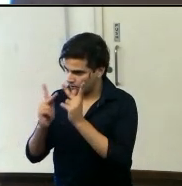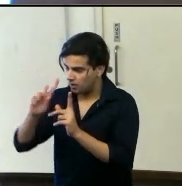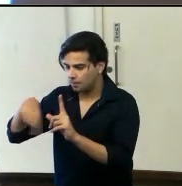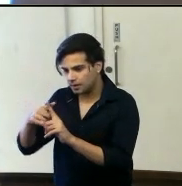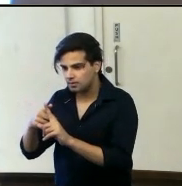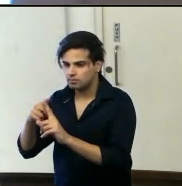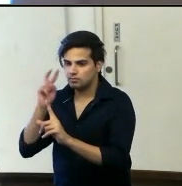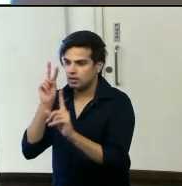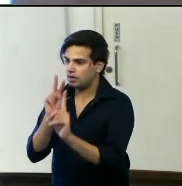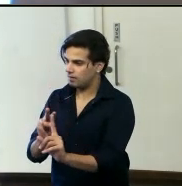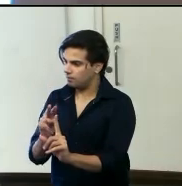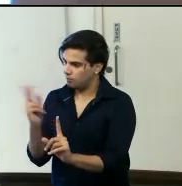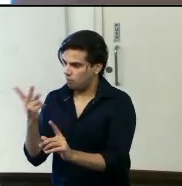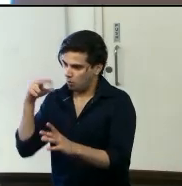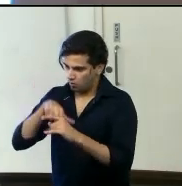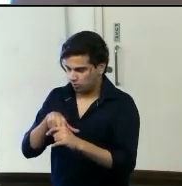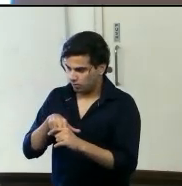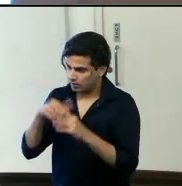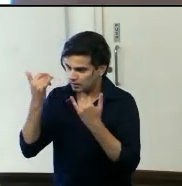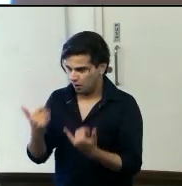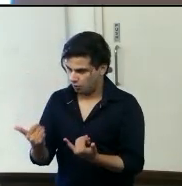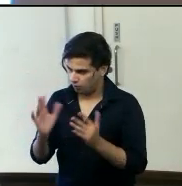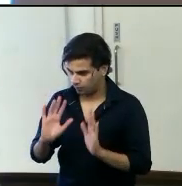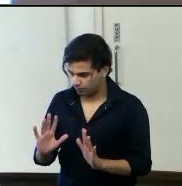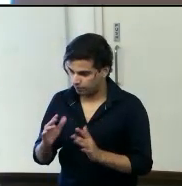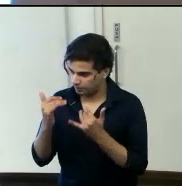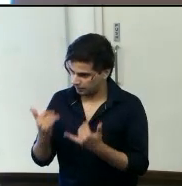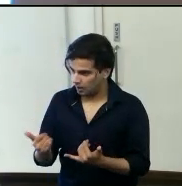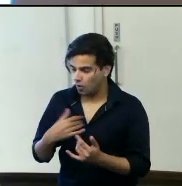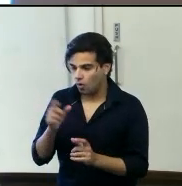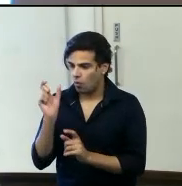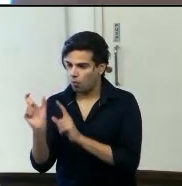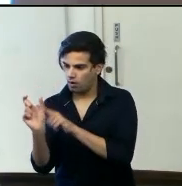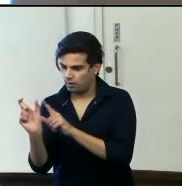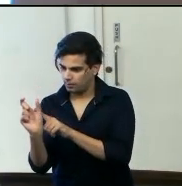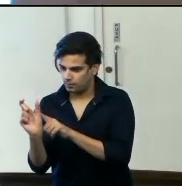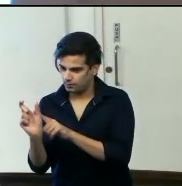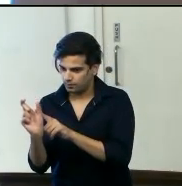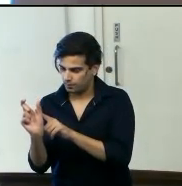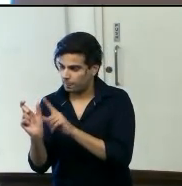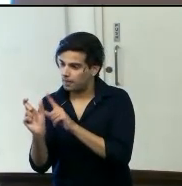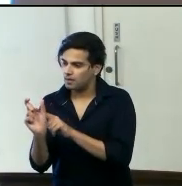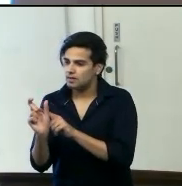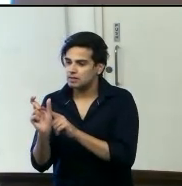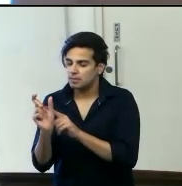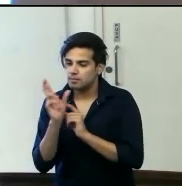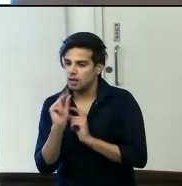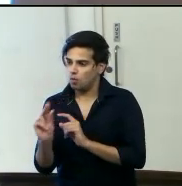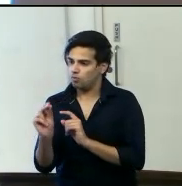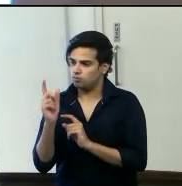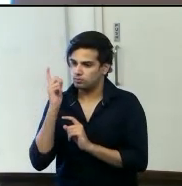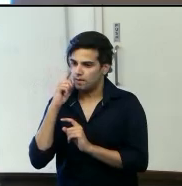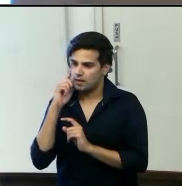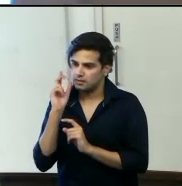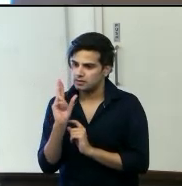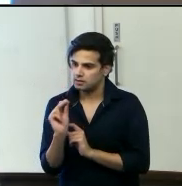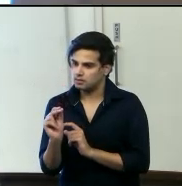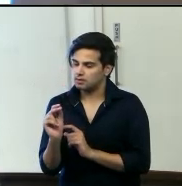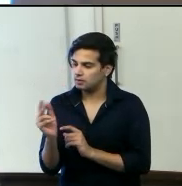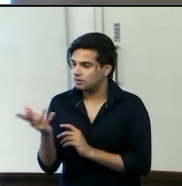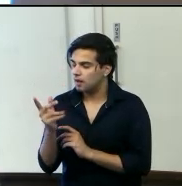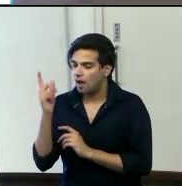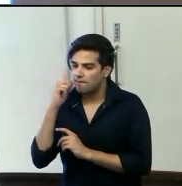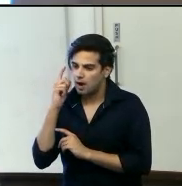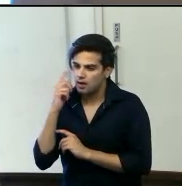narratives. So now iga shabdad bagge matadana. Sound, what happens to